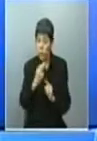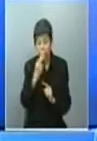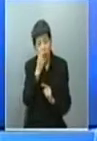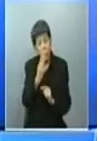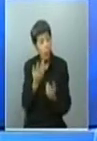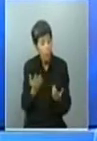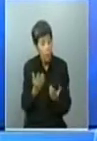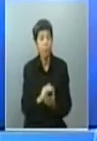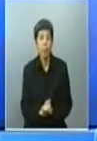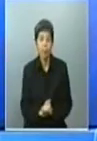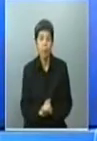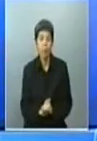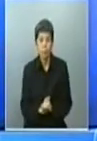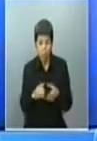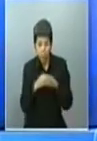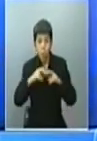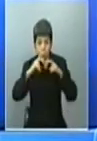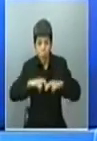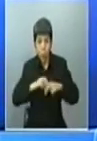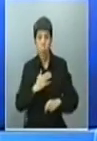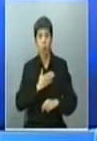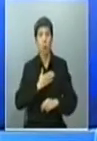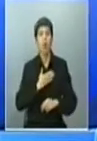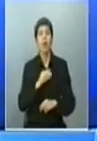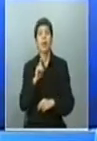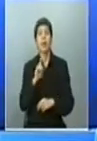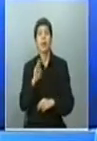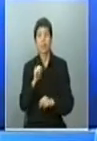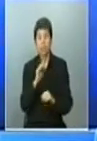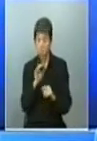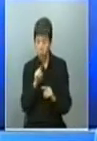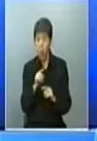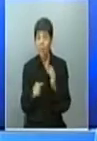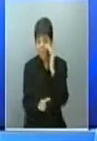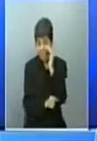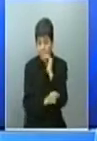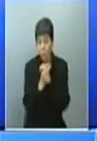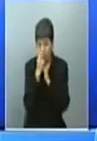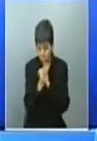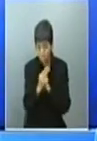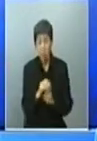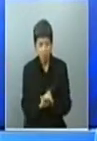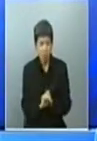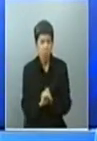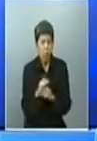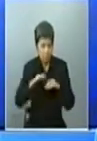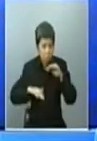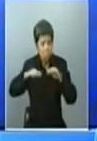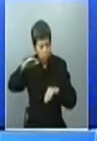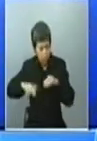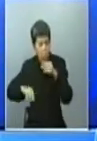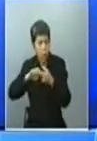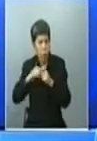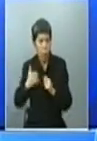ะ ครับก็ทีมนักวิเคราะห์ของ DBS ที่สิงคโปร์เนี่ยนะครับก็มองภาพตลาดสิงคโปร์เองเนี่ยว่ายังคงผันผวนนะครับเพราะว่